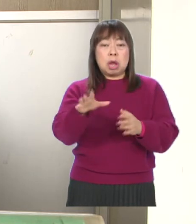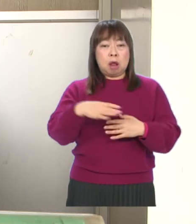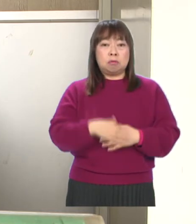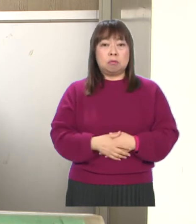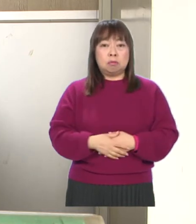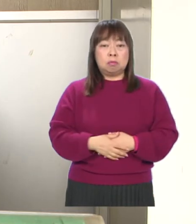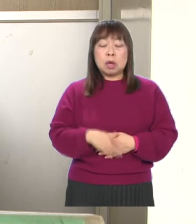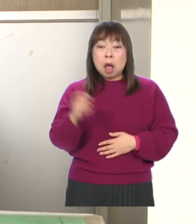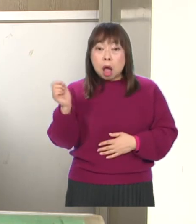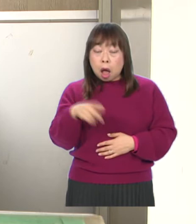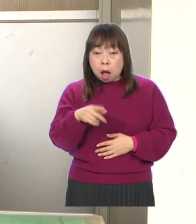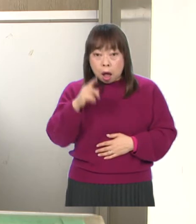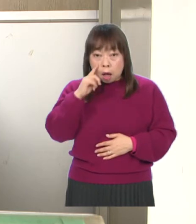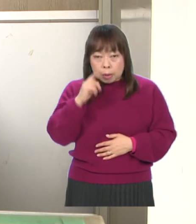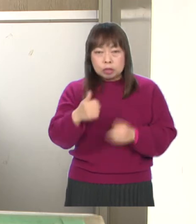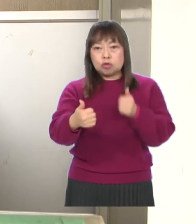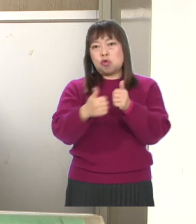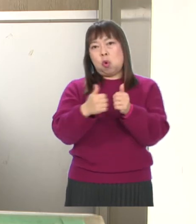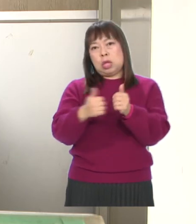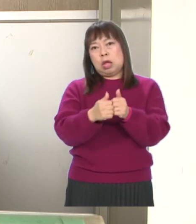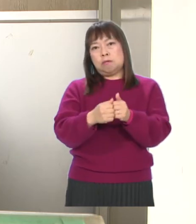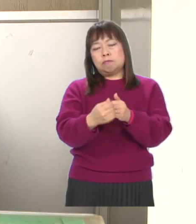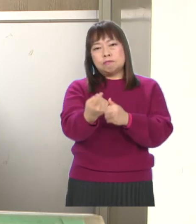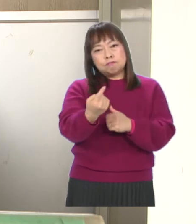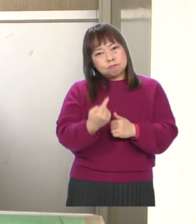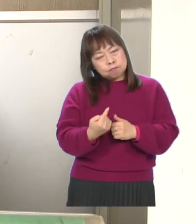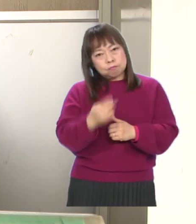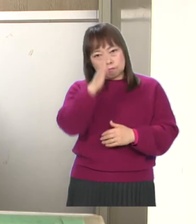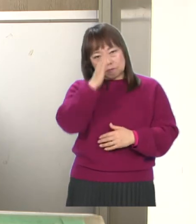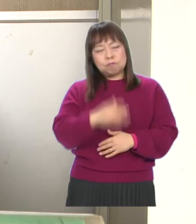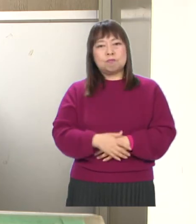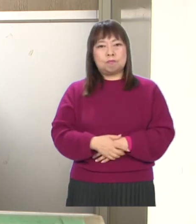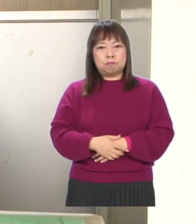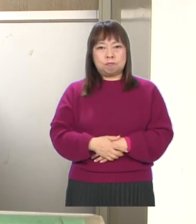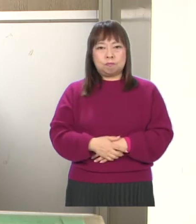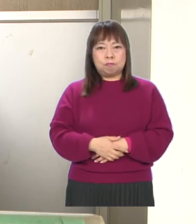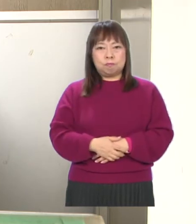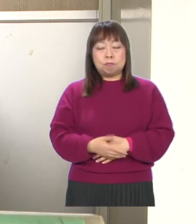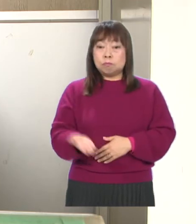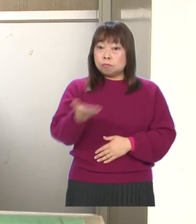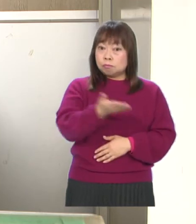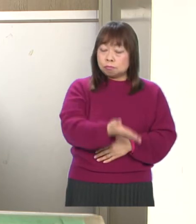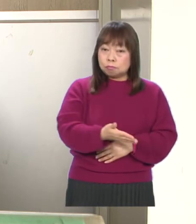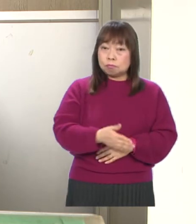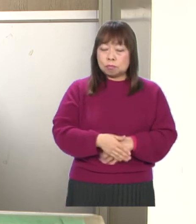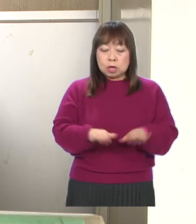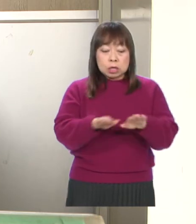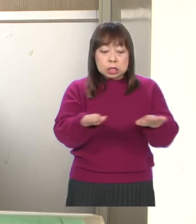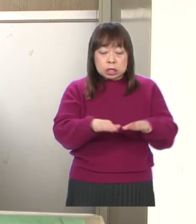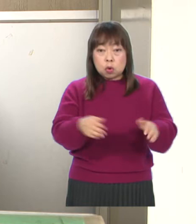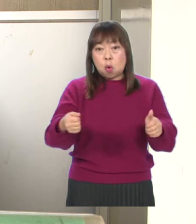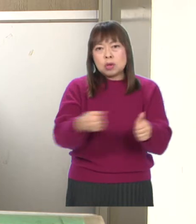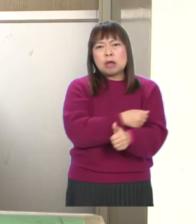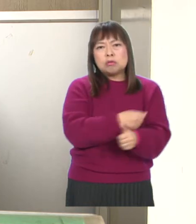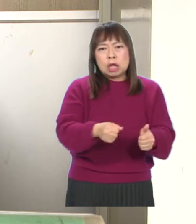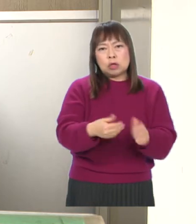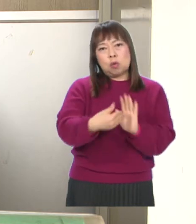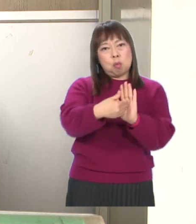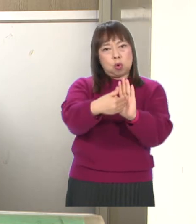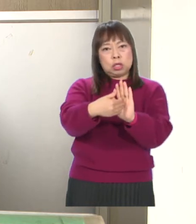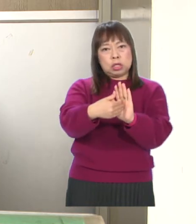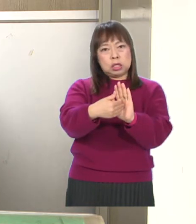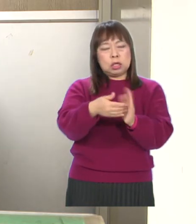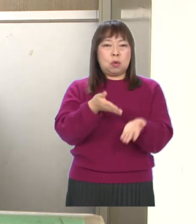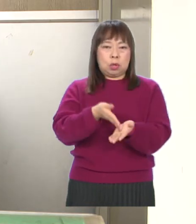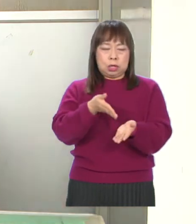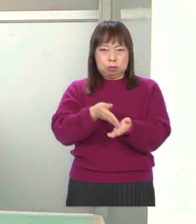早い段階で相談窓口へ相談しましょう。次に、児童虐待の防止についてお話し